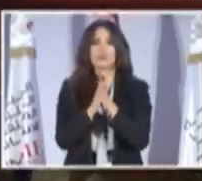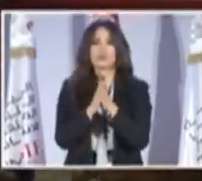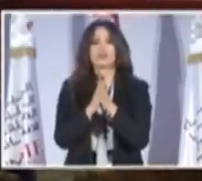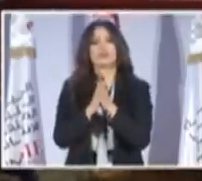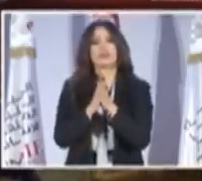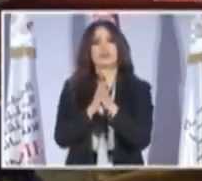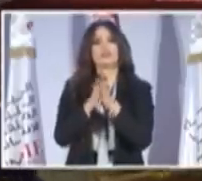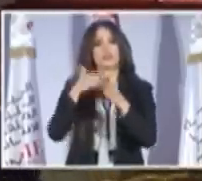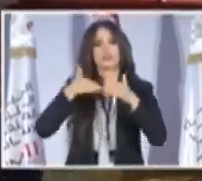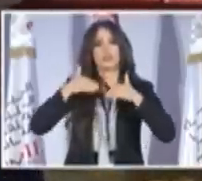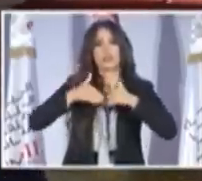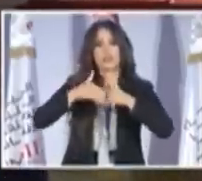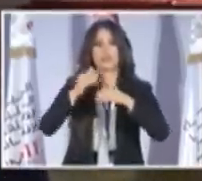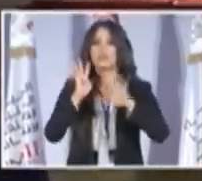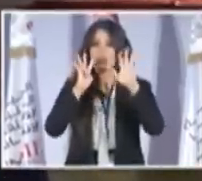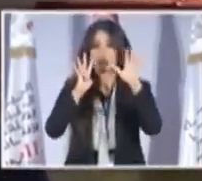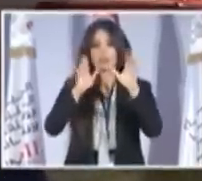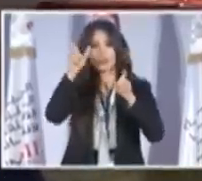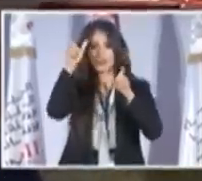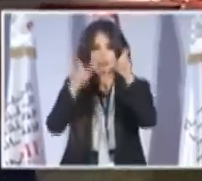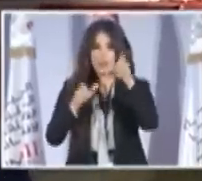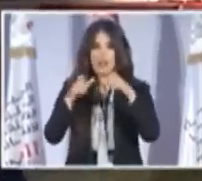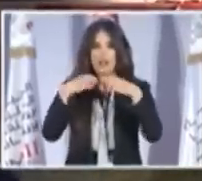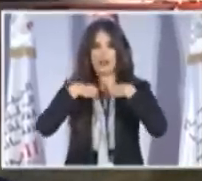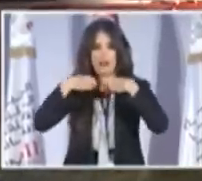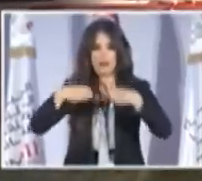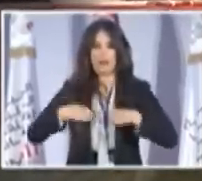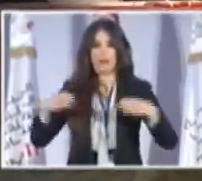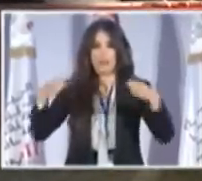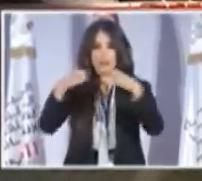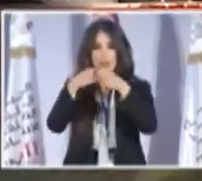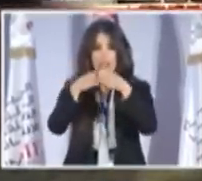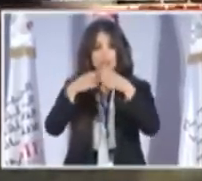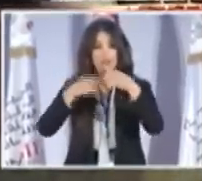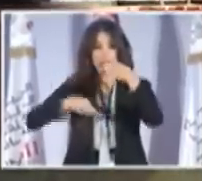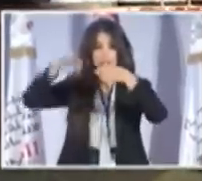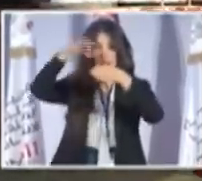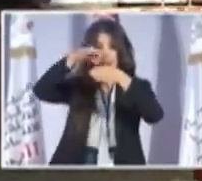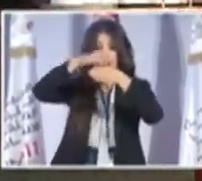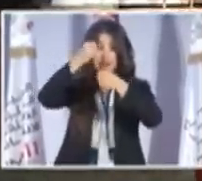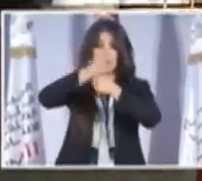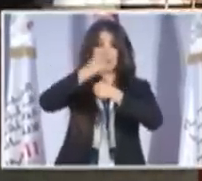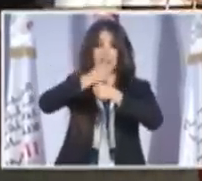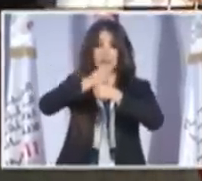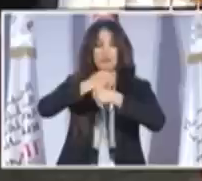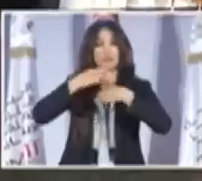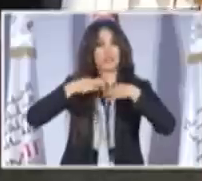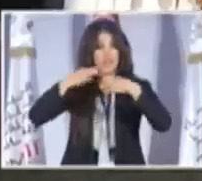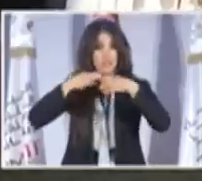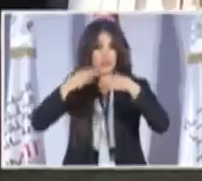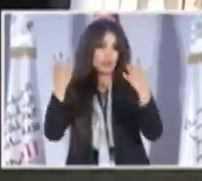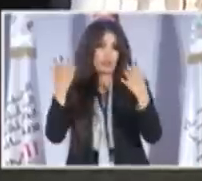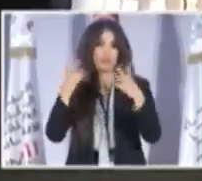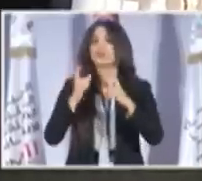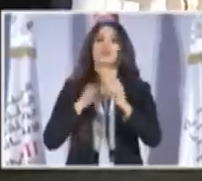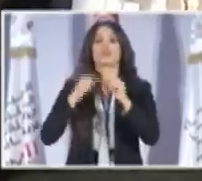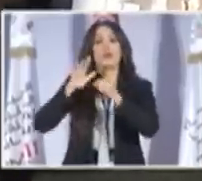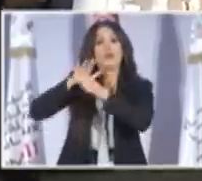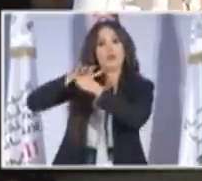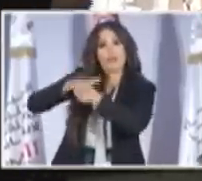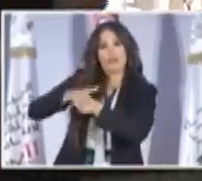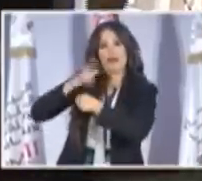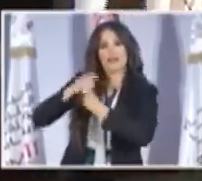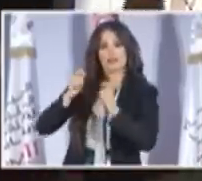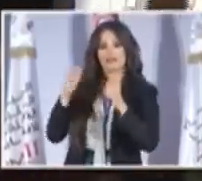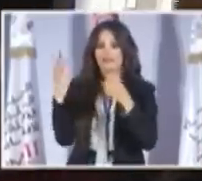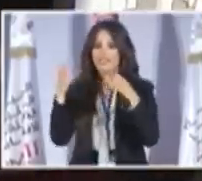بتسع عداله موجودين قدامكم يخدموا باستقلاليه وحيد ولا يمكن الضغط عليهم سياسيا باي شكل من